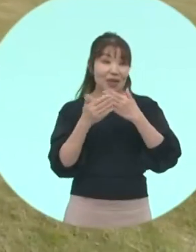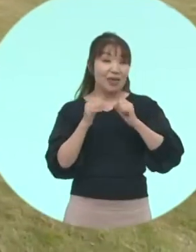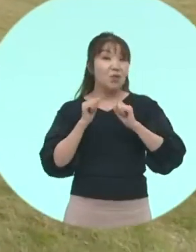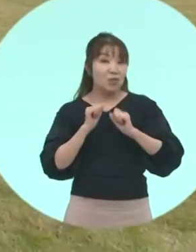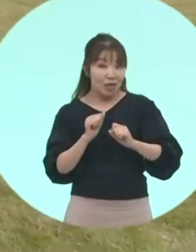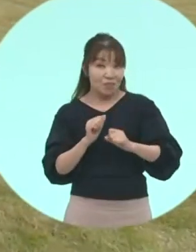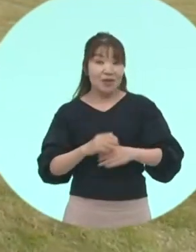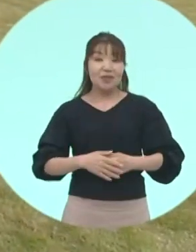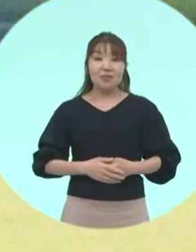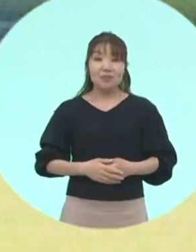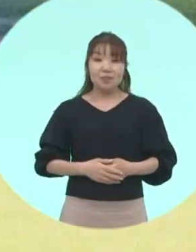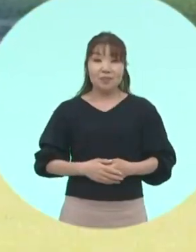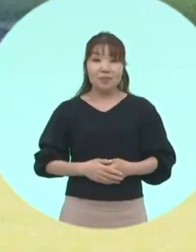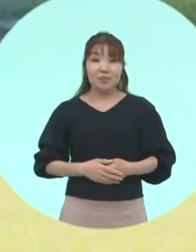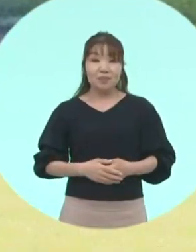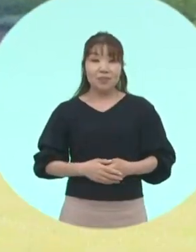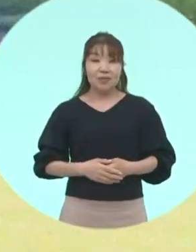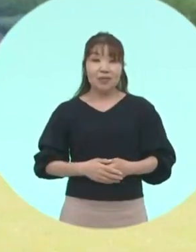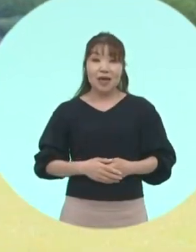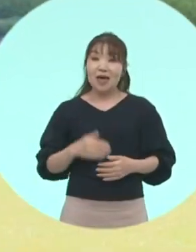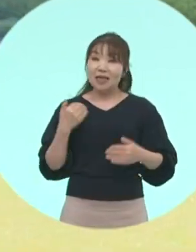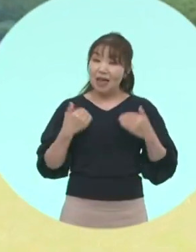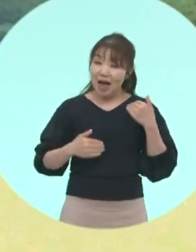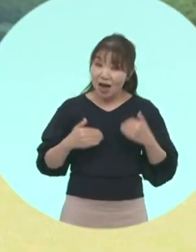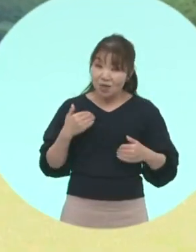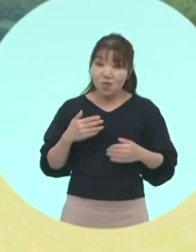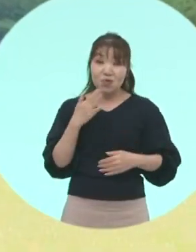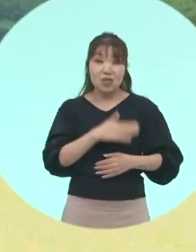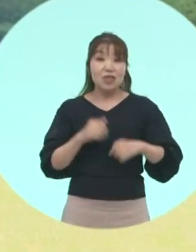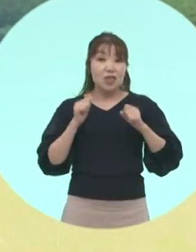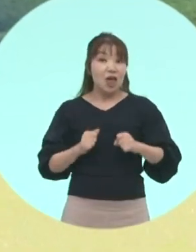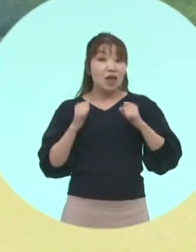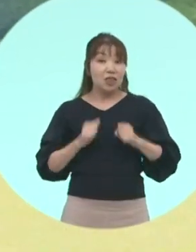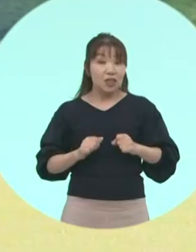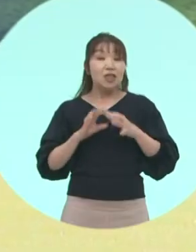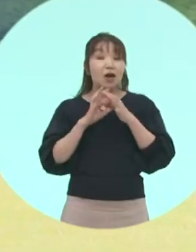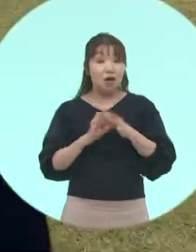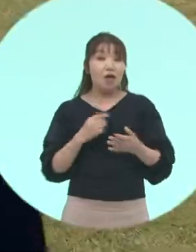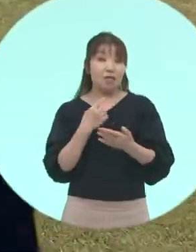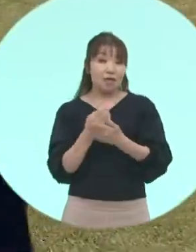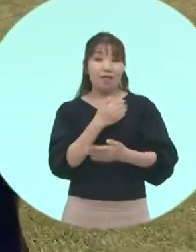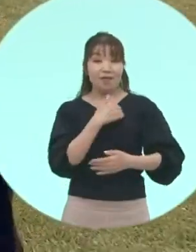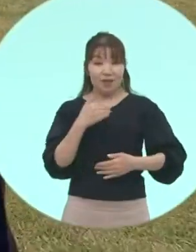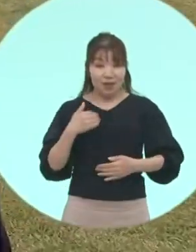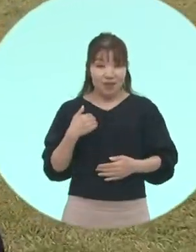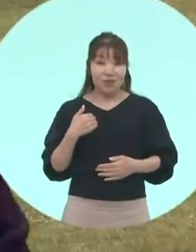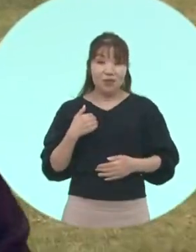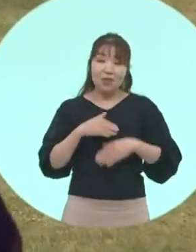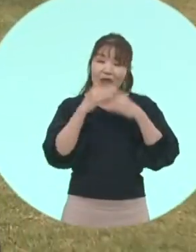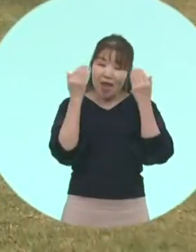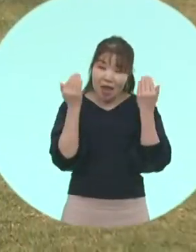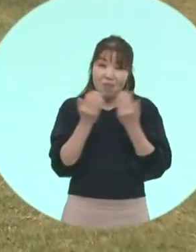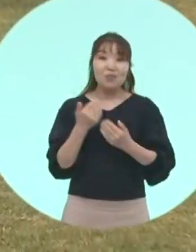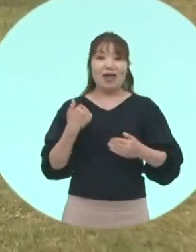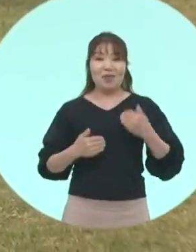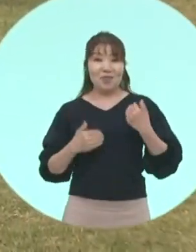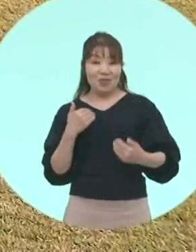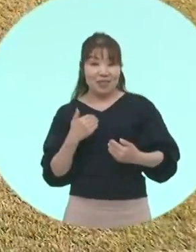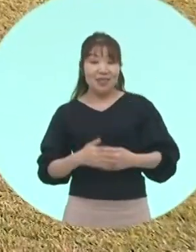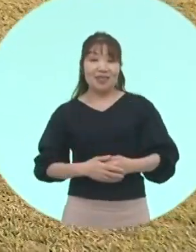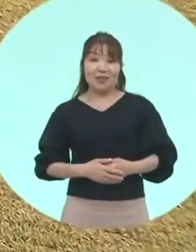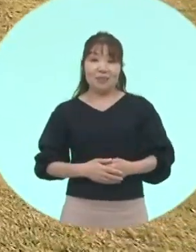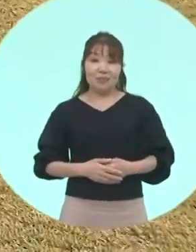われています。 楽しいですよ。やっぱ健康でなかったら出てこれないでしょう。 楽しい、全部楽しかった